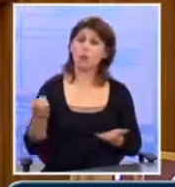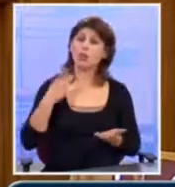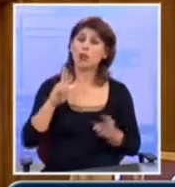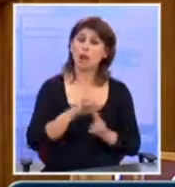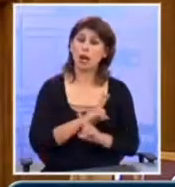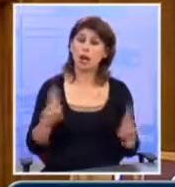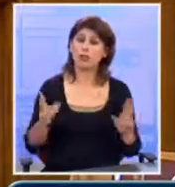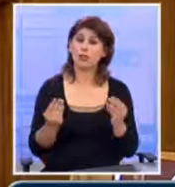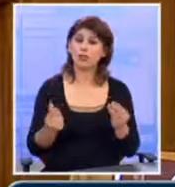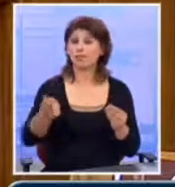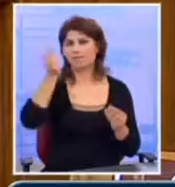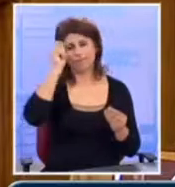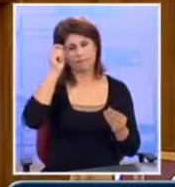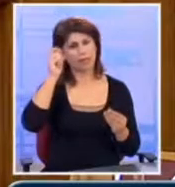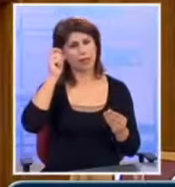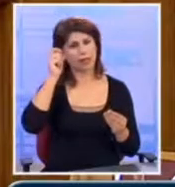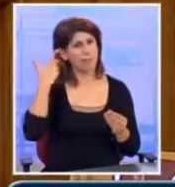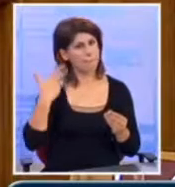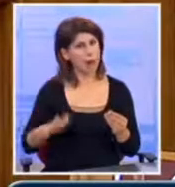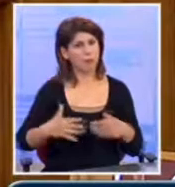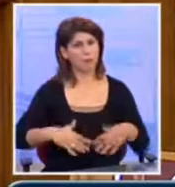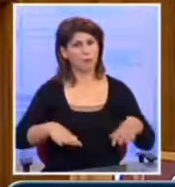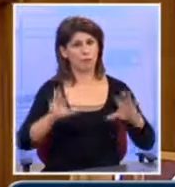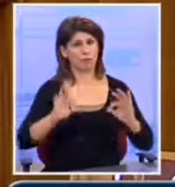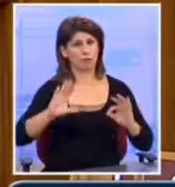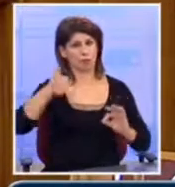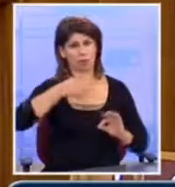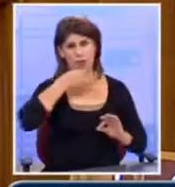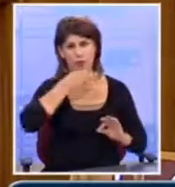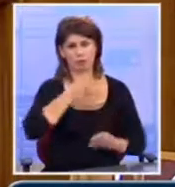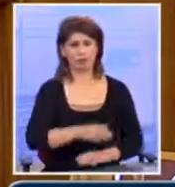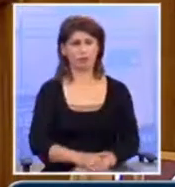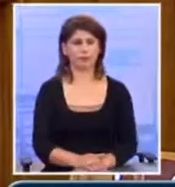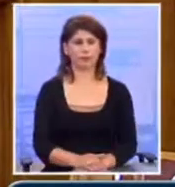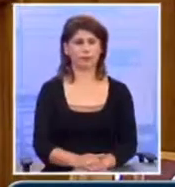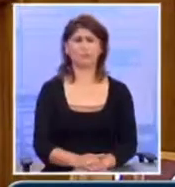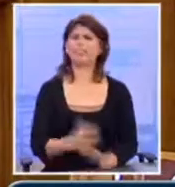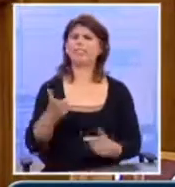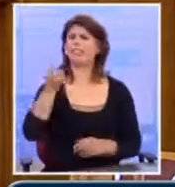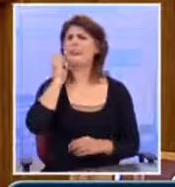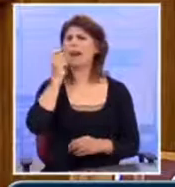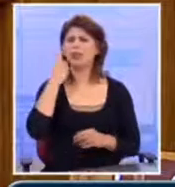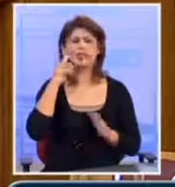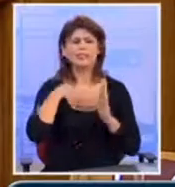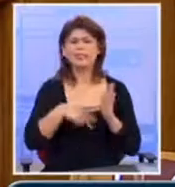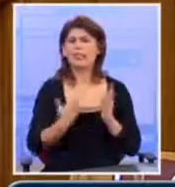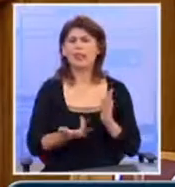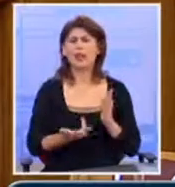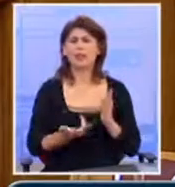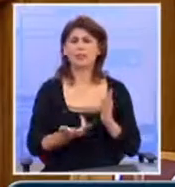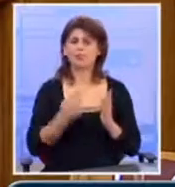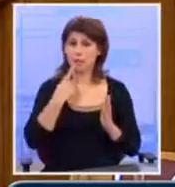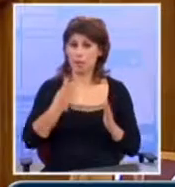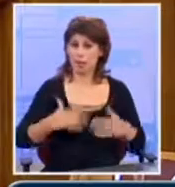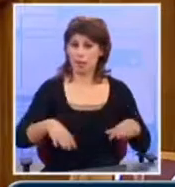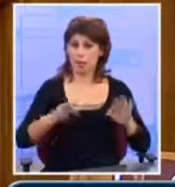σαφή τρόπο οι παραδοχές που έκανα ξεκινώντας την πρωτομιλία μου. Και ποιες είναι αυτές? Είπα